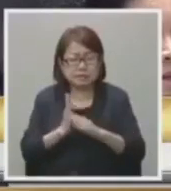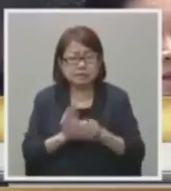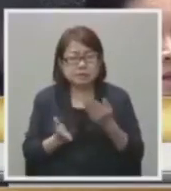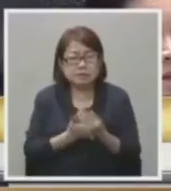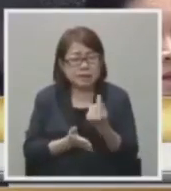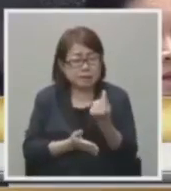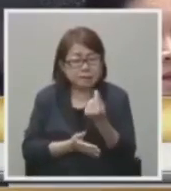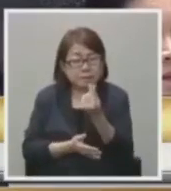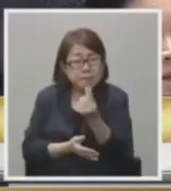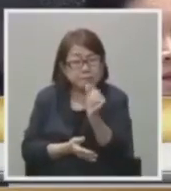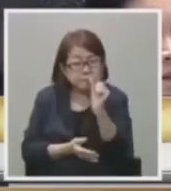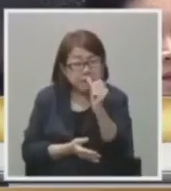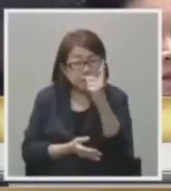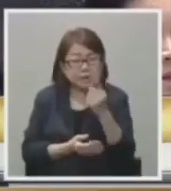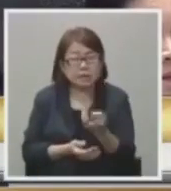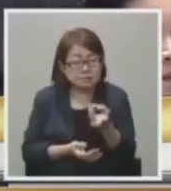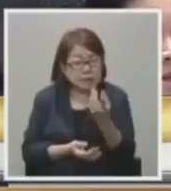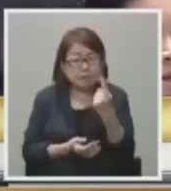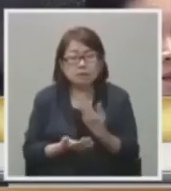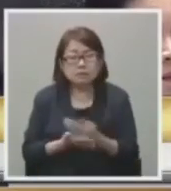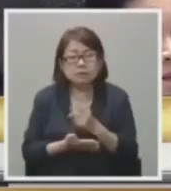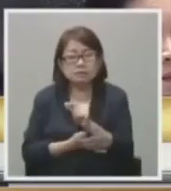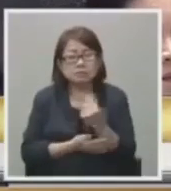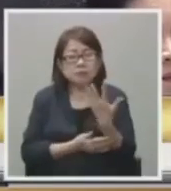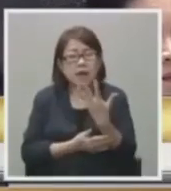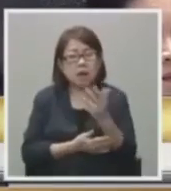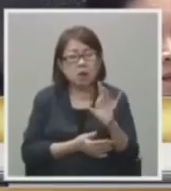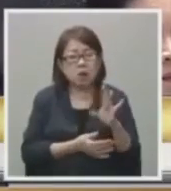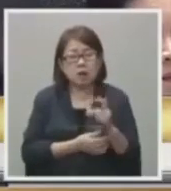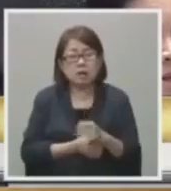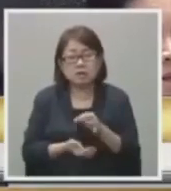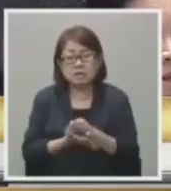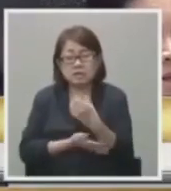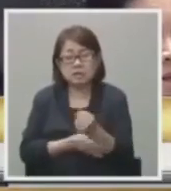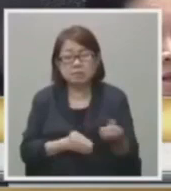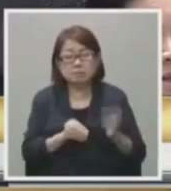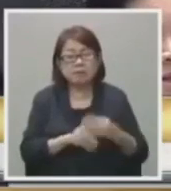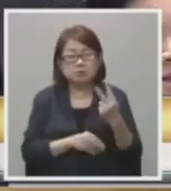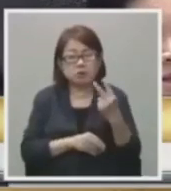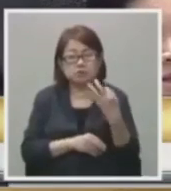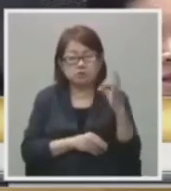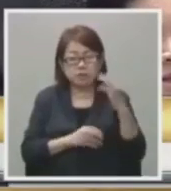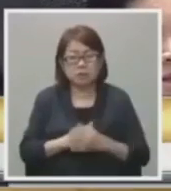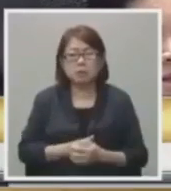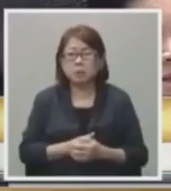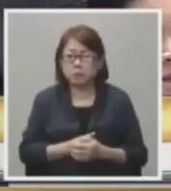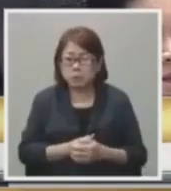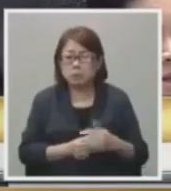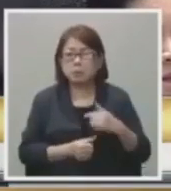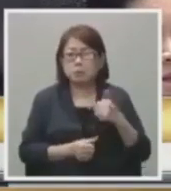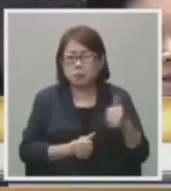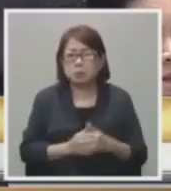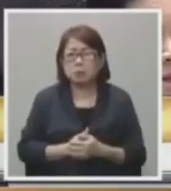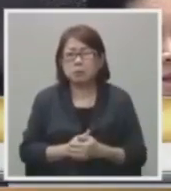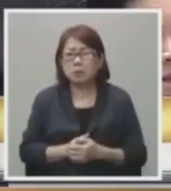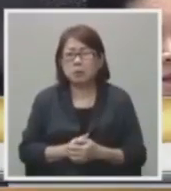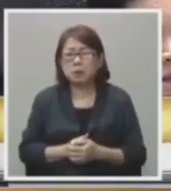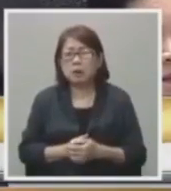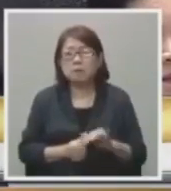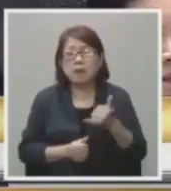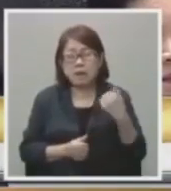20 5เม็ดร้อยซื้อ10เม็ดแถม2เม็ดด้วยบางแถวใจดีอีกนะเสพก่อนผ่อน